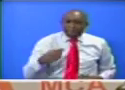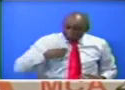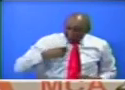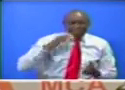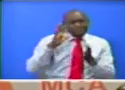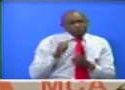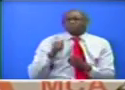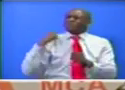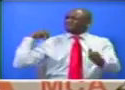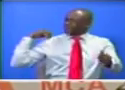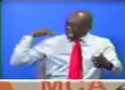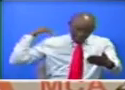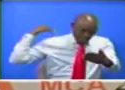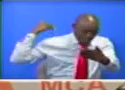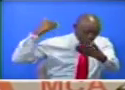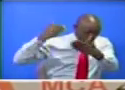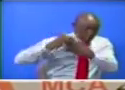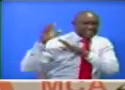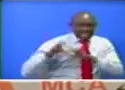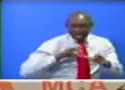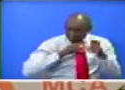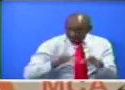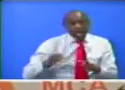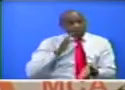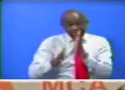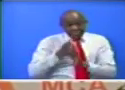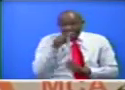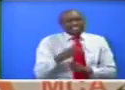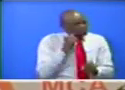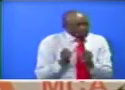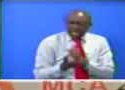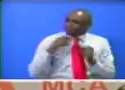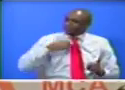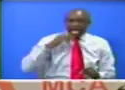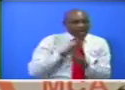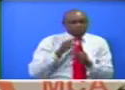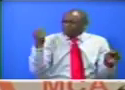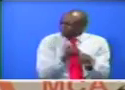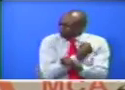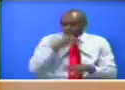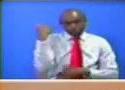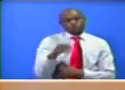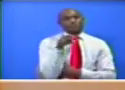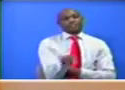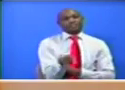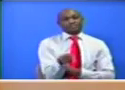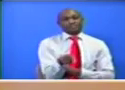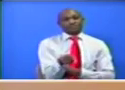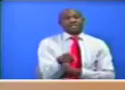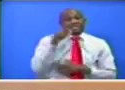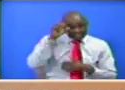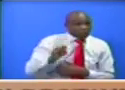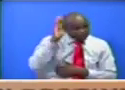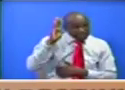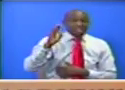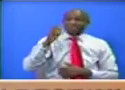from very, very far. Without this, I could not have been here. So I cannot leave this business. It's a big kichichi ni